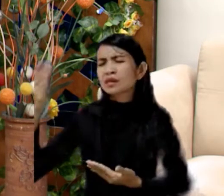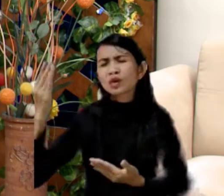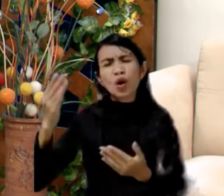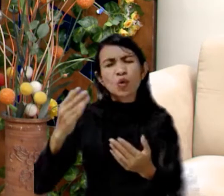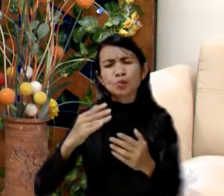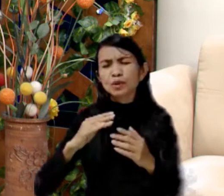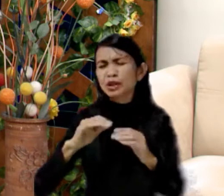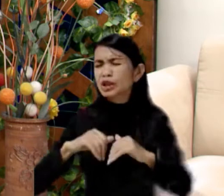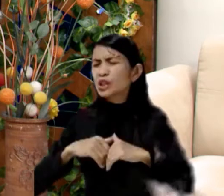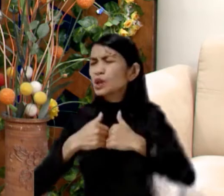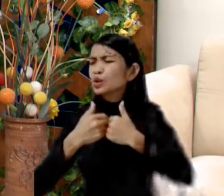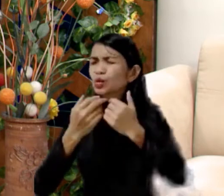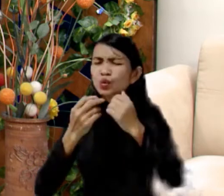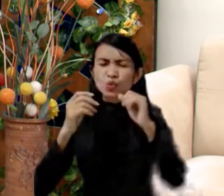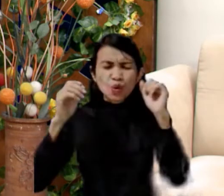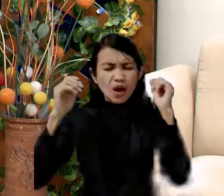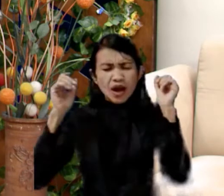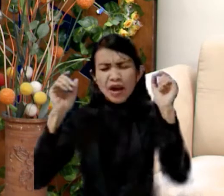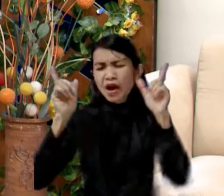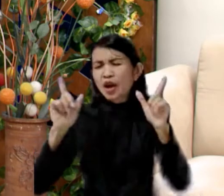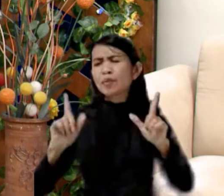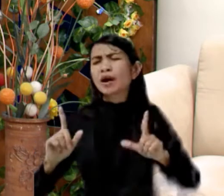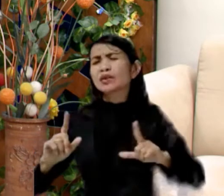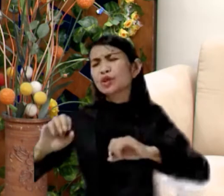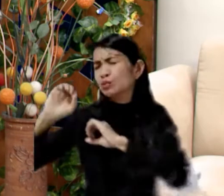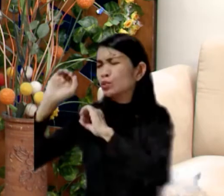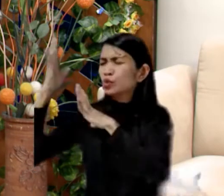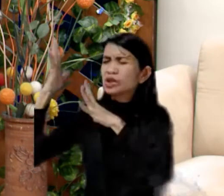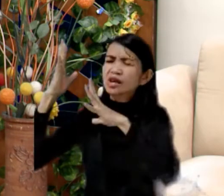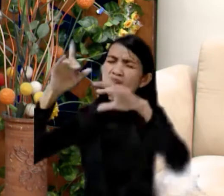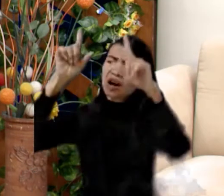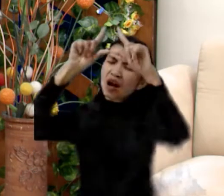Engkau begitu mulia, menyadari Engkau begitu agung.